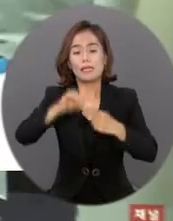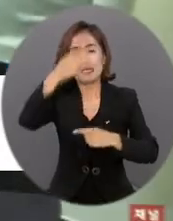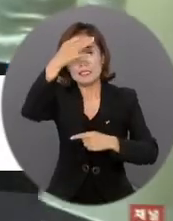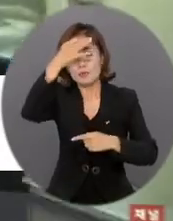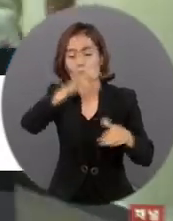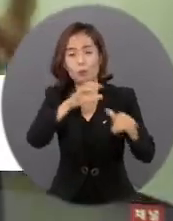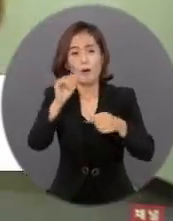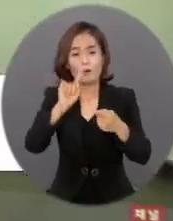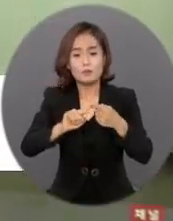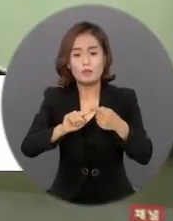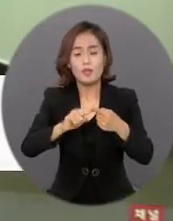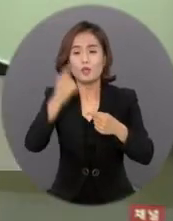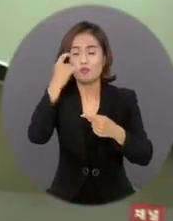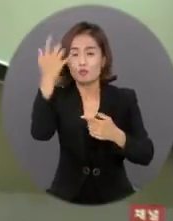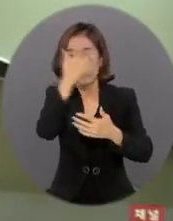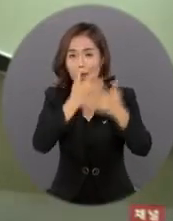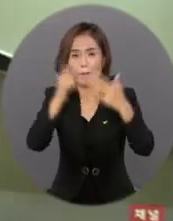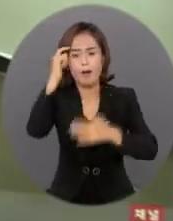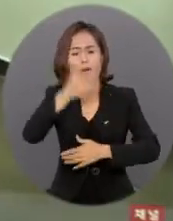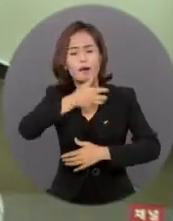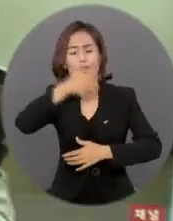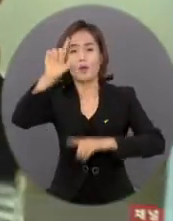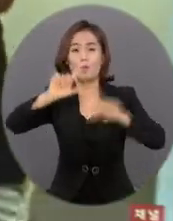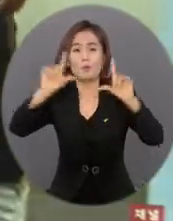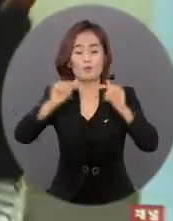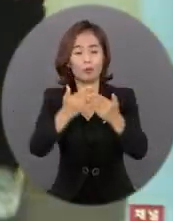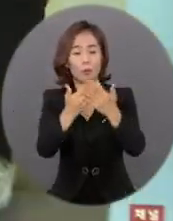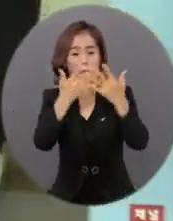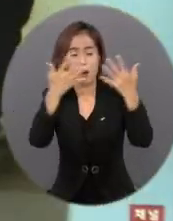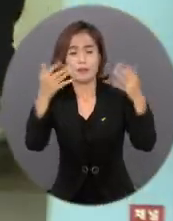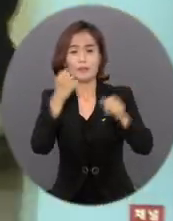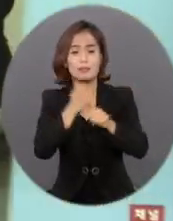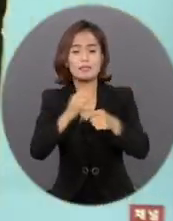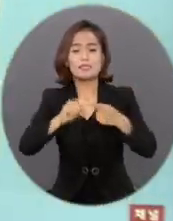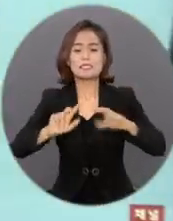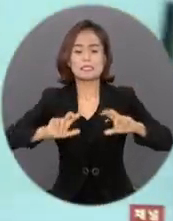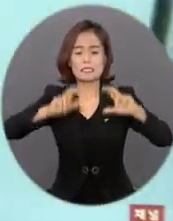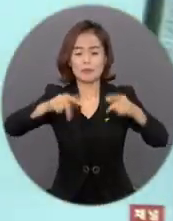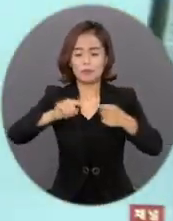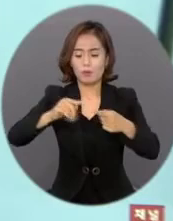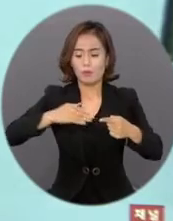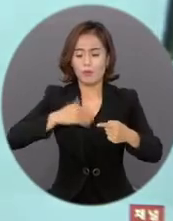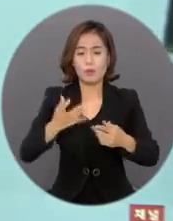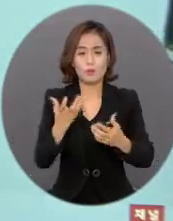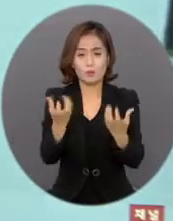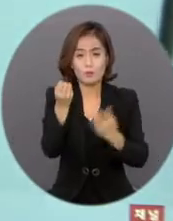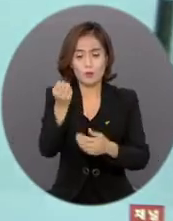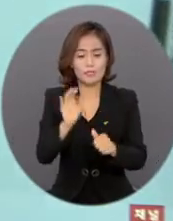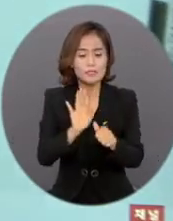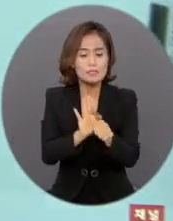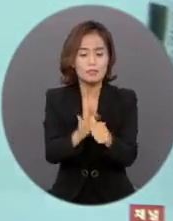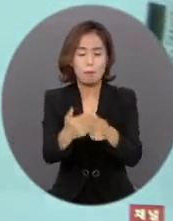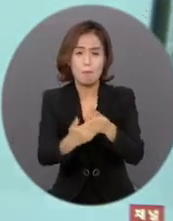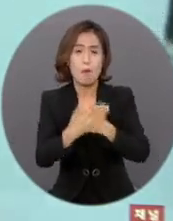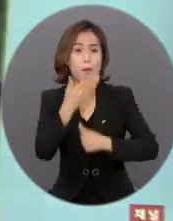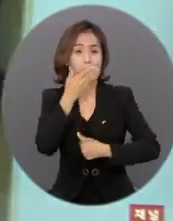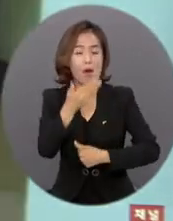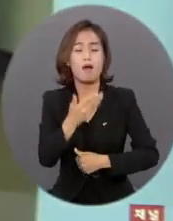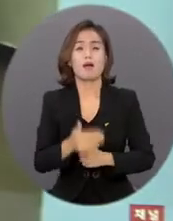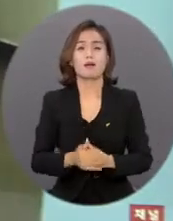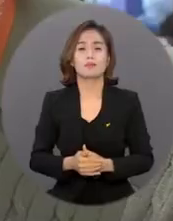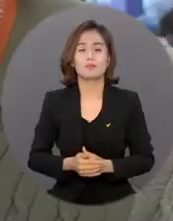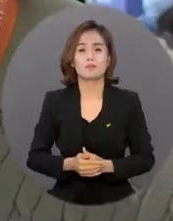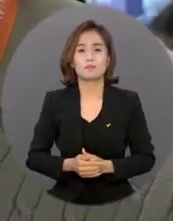장비를 쓰자 눈앞에 가상의 세계가 펼쳐지고 가상의 사물인 지구를 내 손으로 밀었다 당겼다 옮길 수